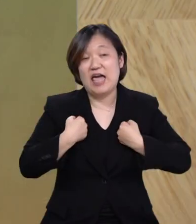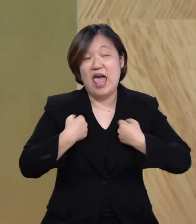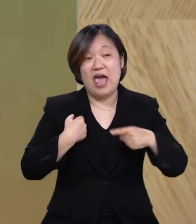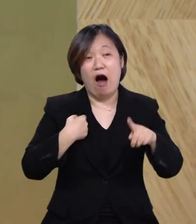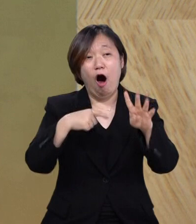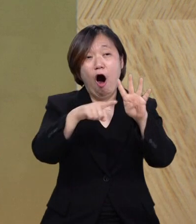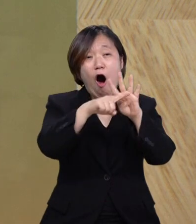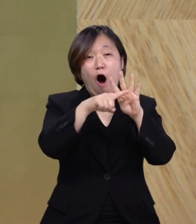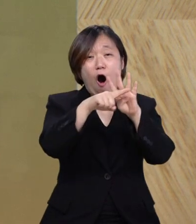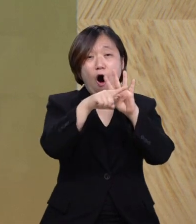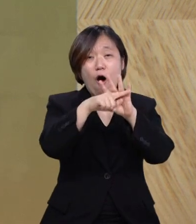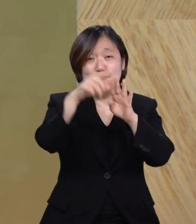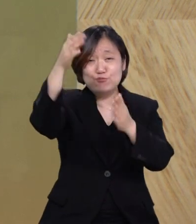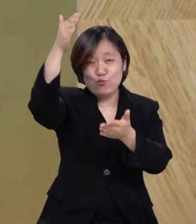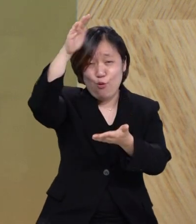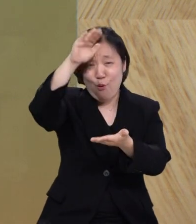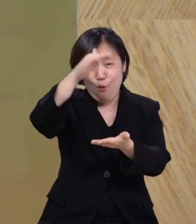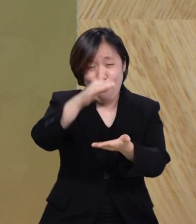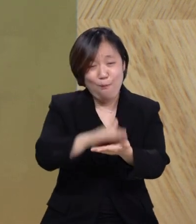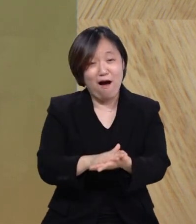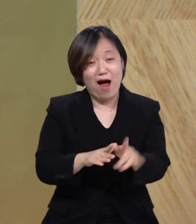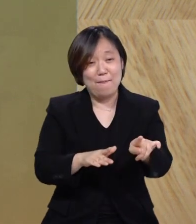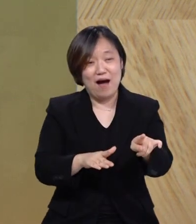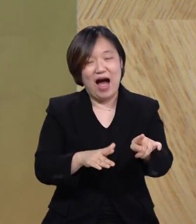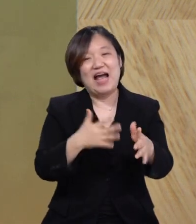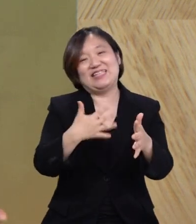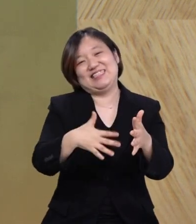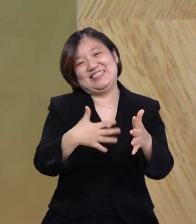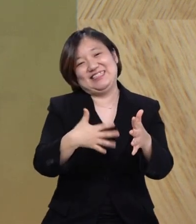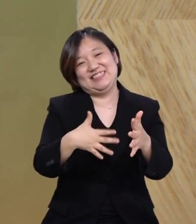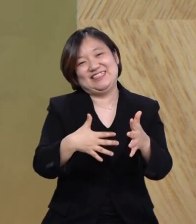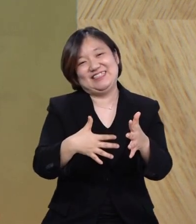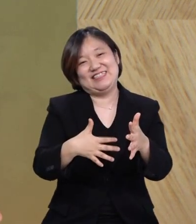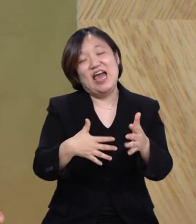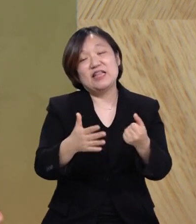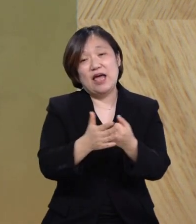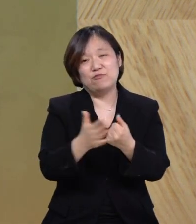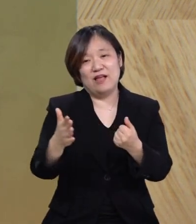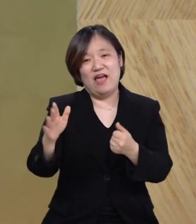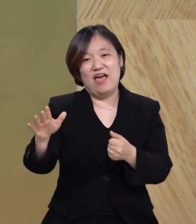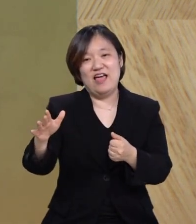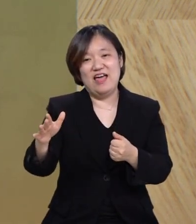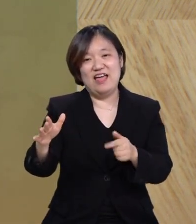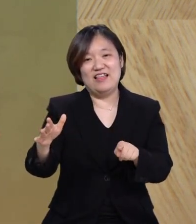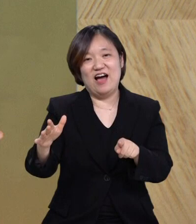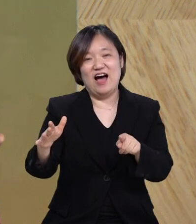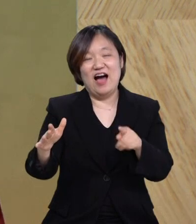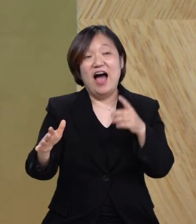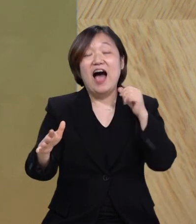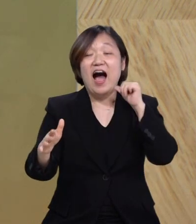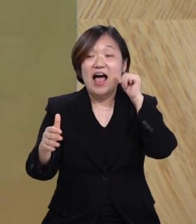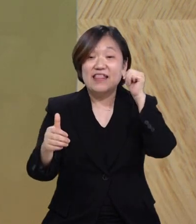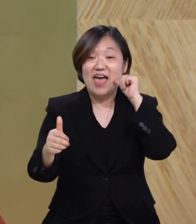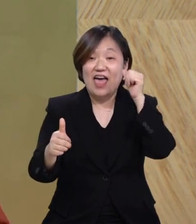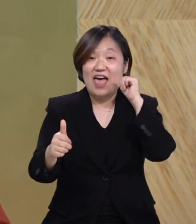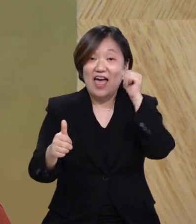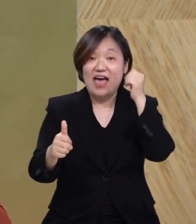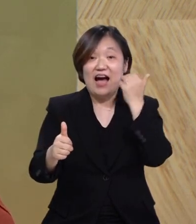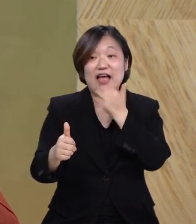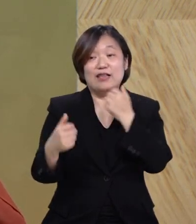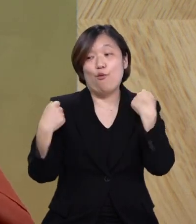소멸하려면 조금 더 닦아라란 뜻이겠죠 그러면서 연한 갈색으로 그러니까 연한 갈색이니까